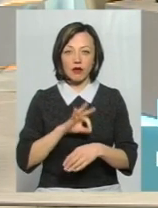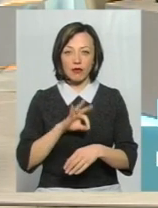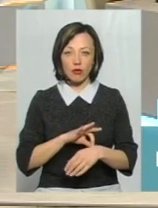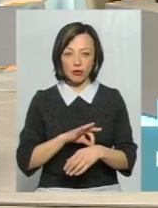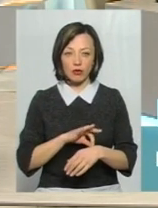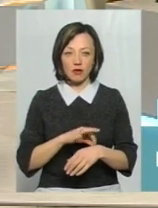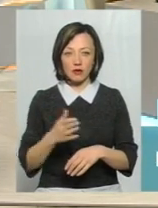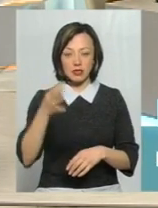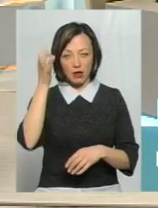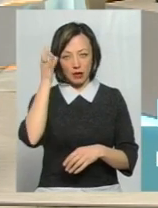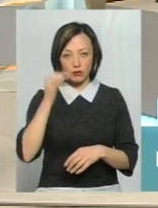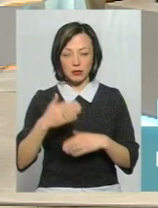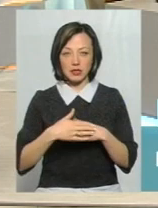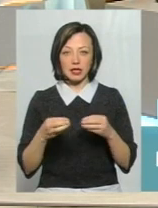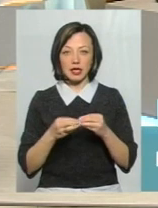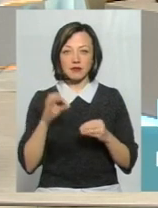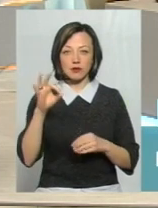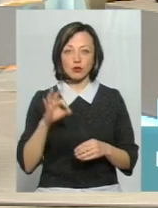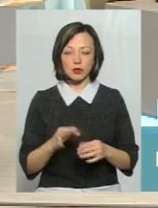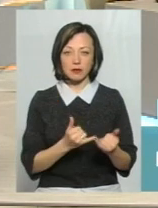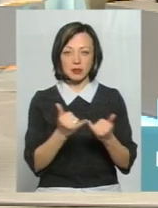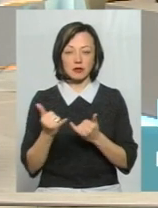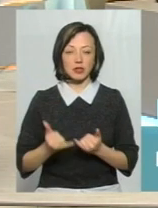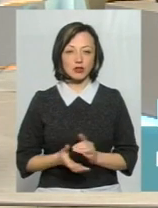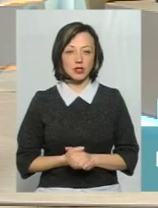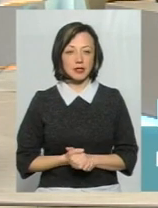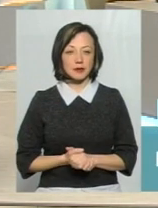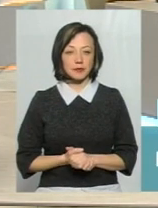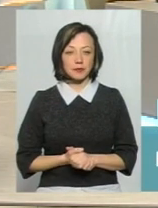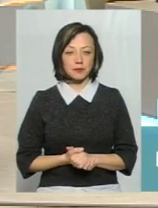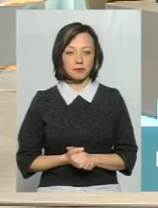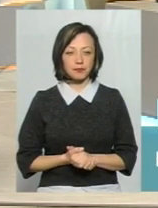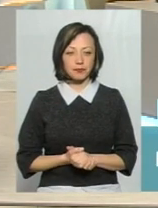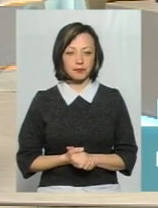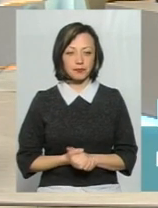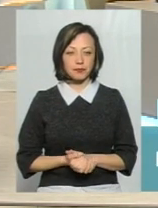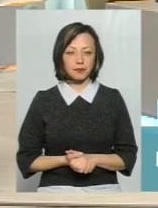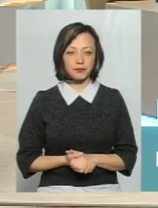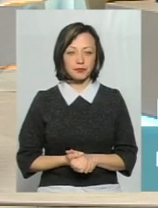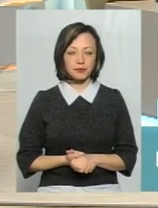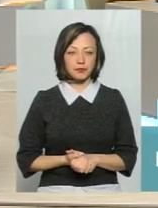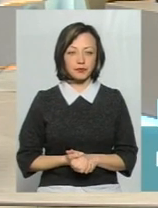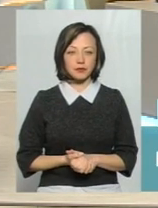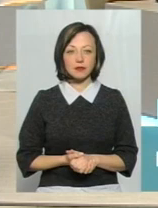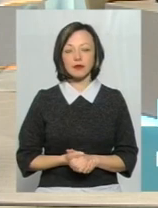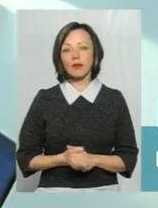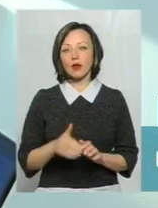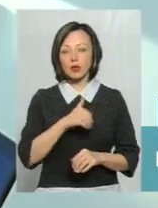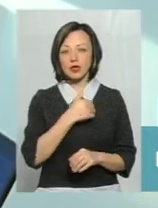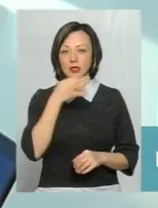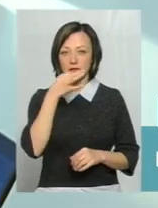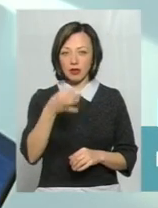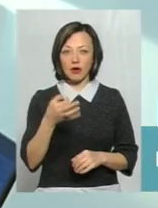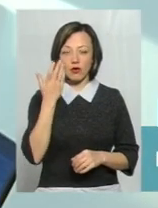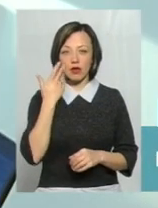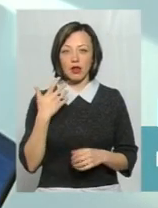ви про це згадували, що близько 10% тільки забезпечується? Я, шановні друзі, шановні глядачі, хотів би сказати, от коли я чую, коли